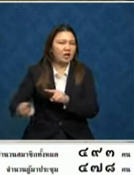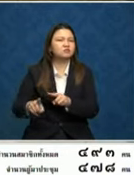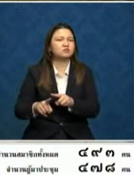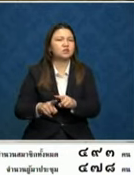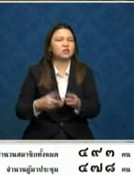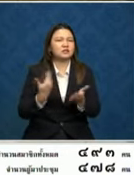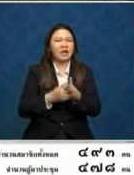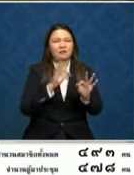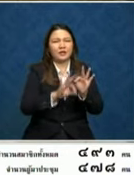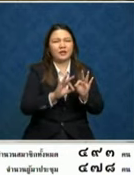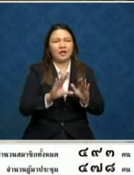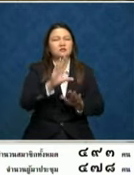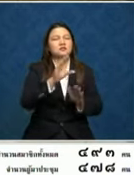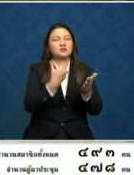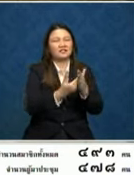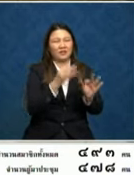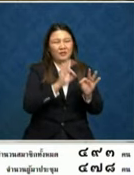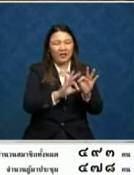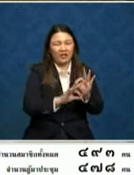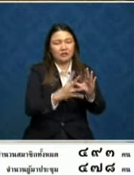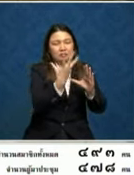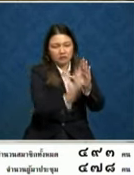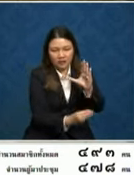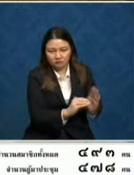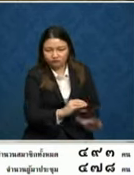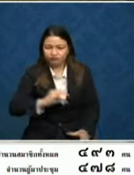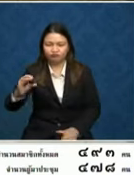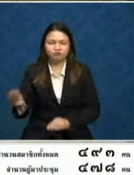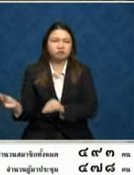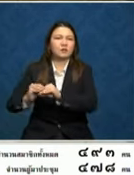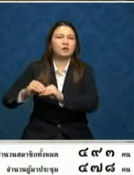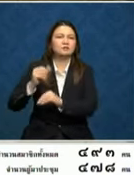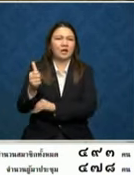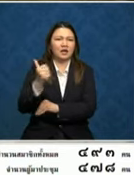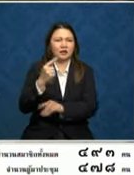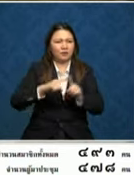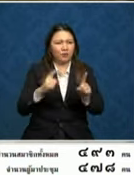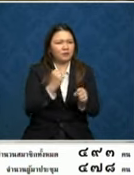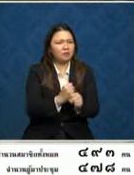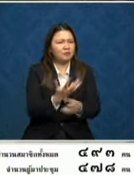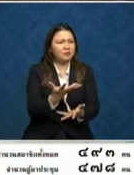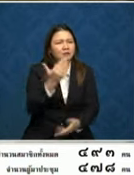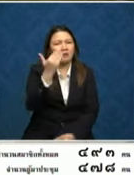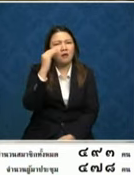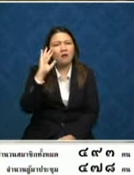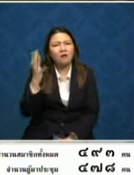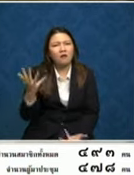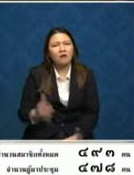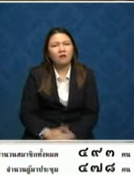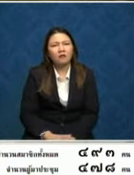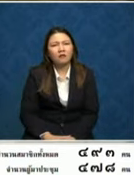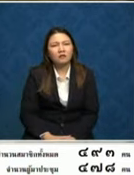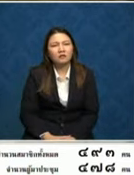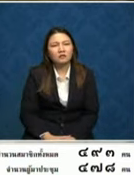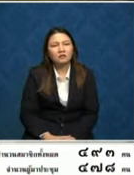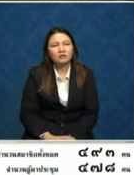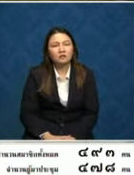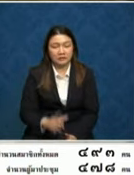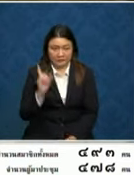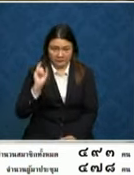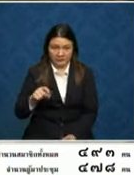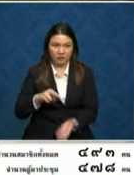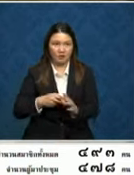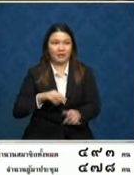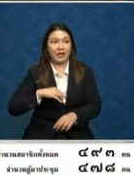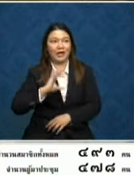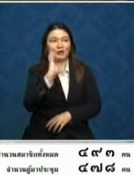มันก็ได้แล้วเงินเท่านี้ทำไมเราไม่ทำเราอยากได้พี่น้องทั่ว